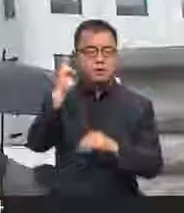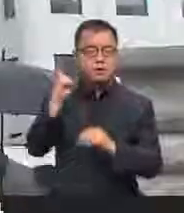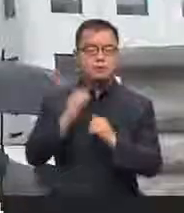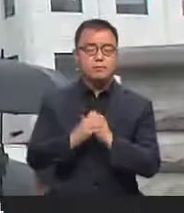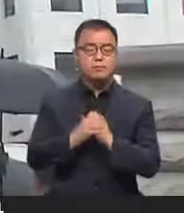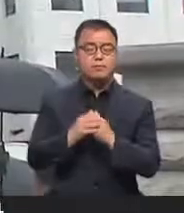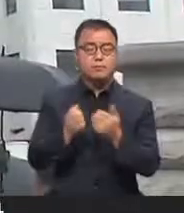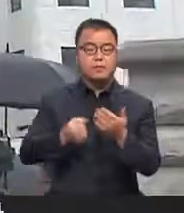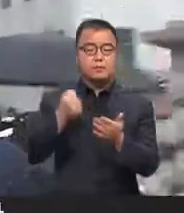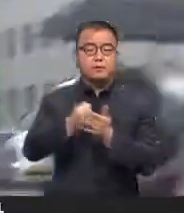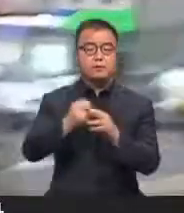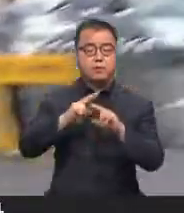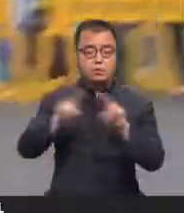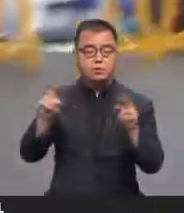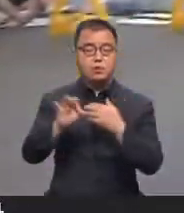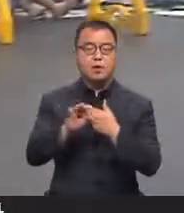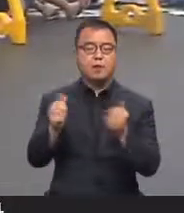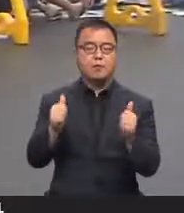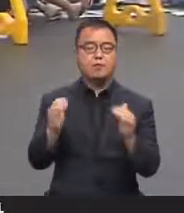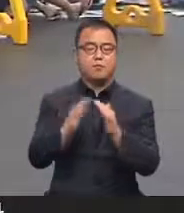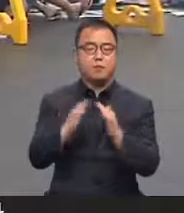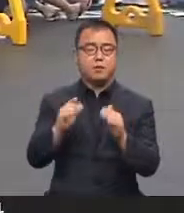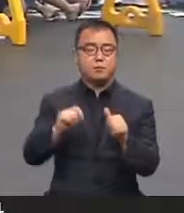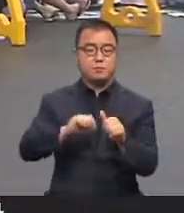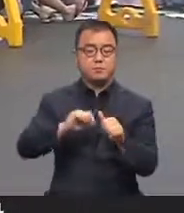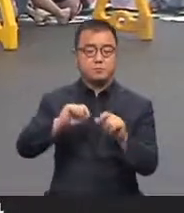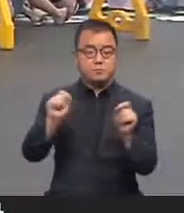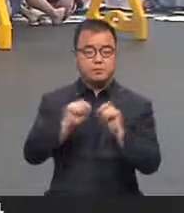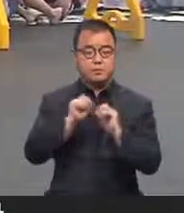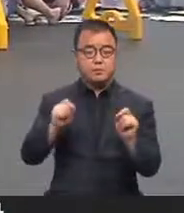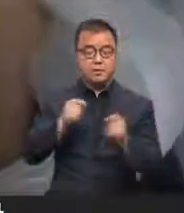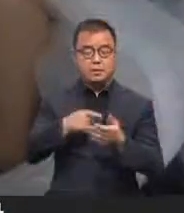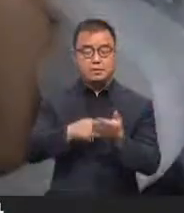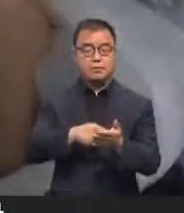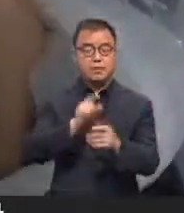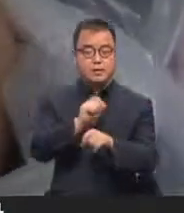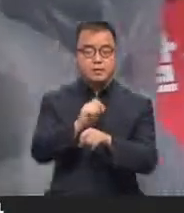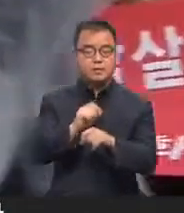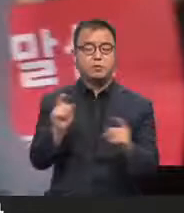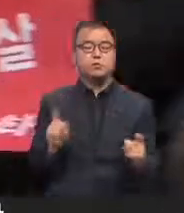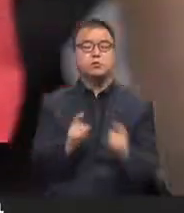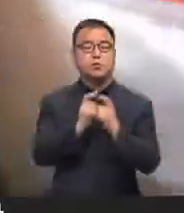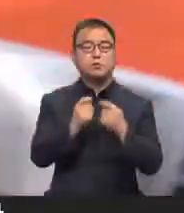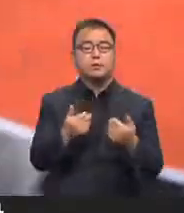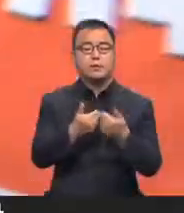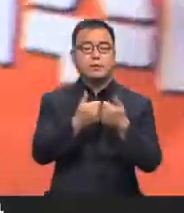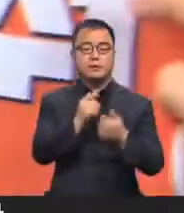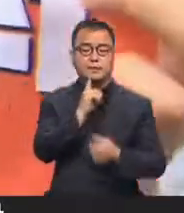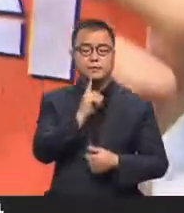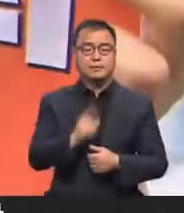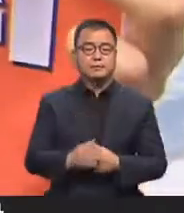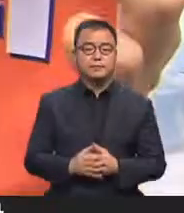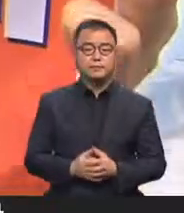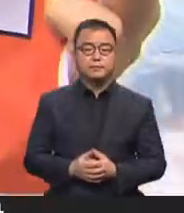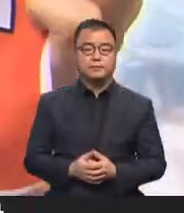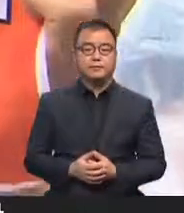확정되면 법원에 효력 정지를 신청하고 행정소송을 제기하는 등 법적 대응하겠다고 밝혔습니다. EBS 뉴스 김창호입니다.